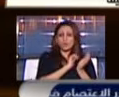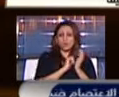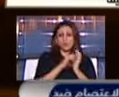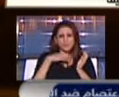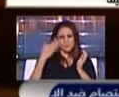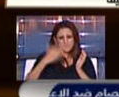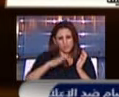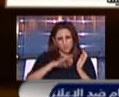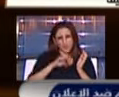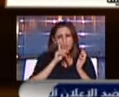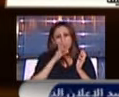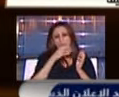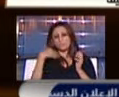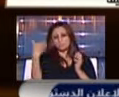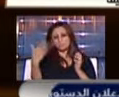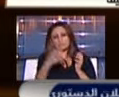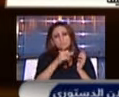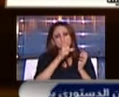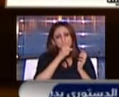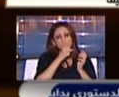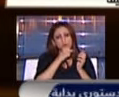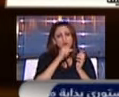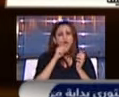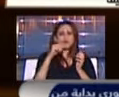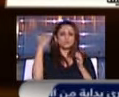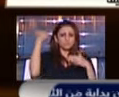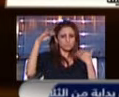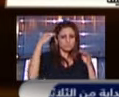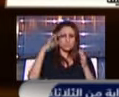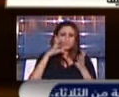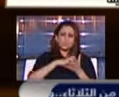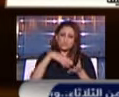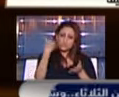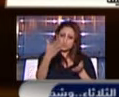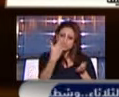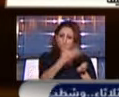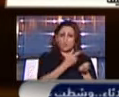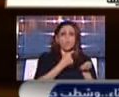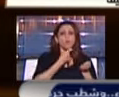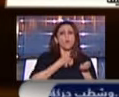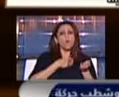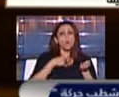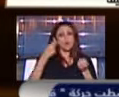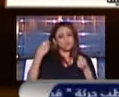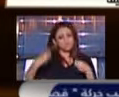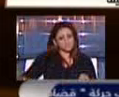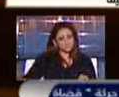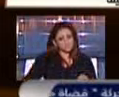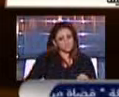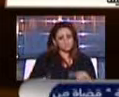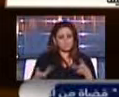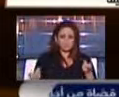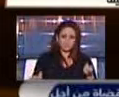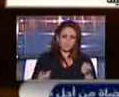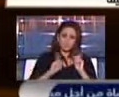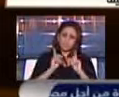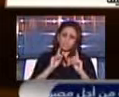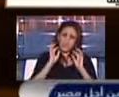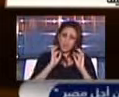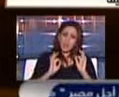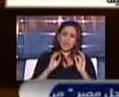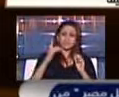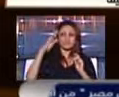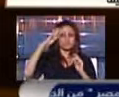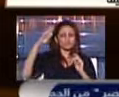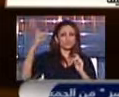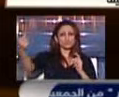بتاعها، اي نعم العين مش العين ملهاش ثمن ولا الروح لها ثمن، بس في حاجه اسمها لازم الاحسان بالجميل، كلمه شكر